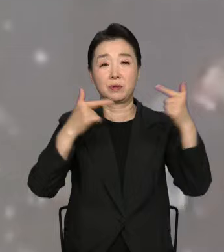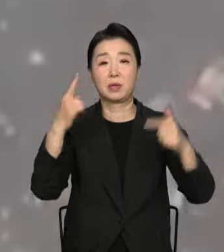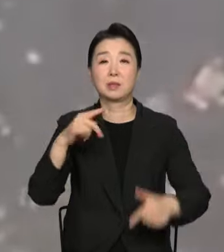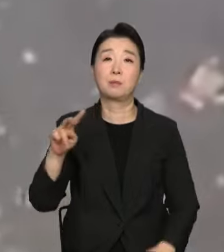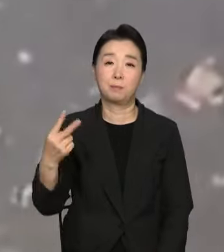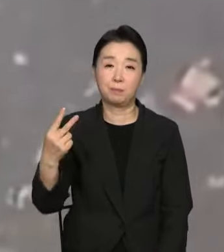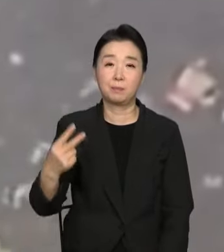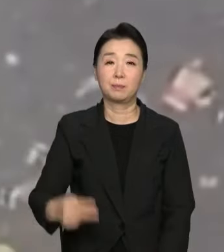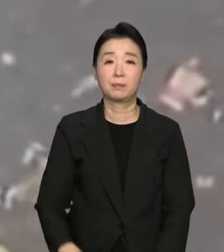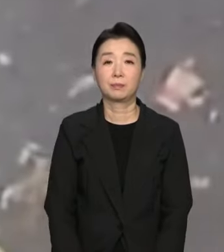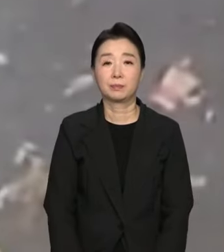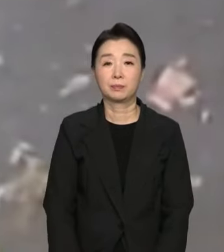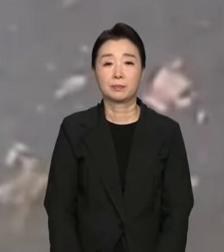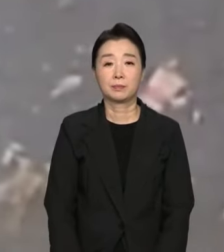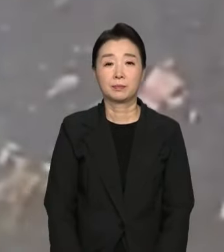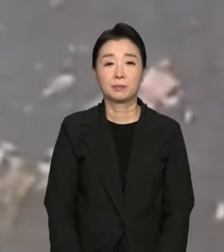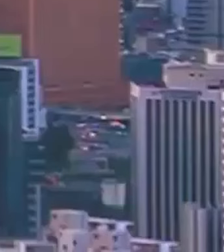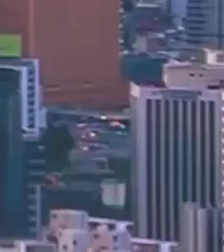1,200건이었습니다.